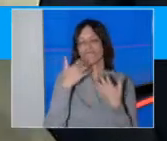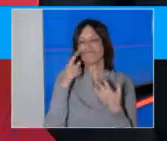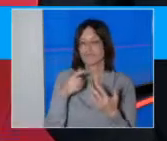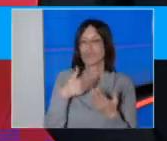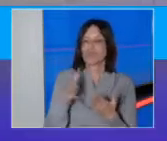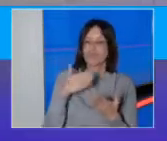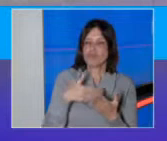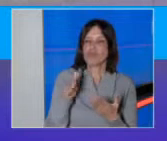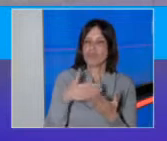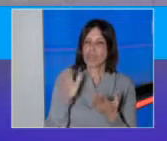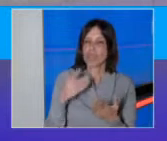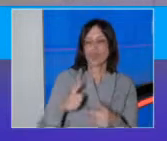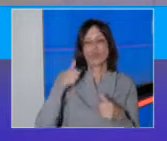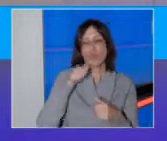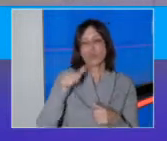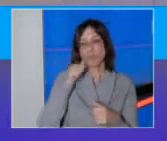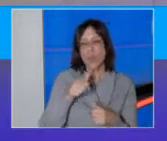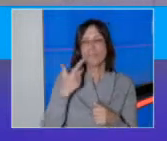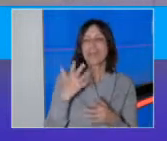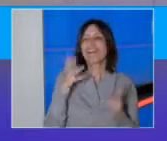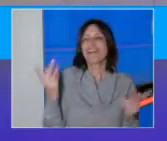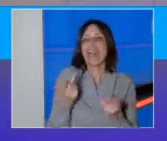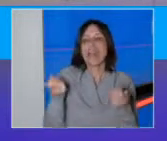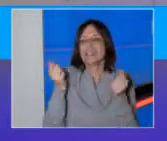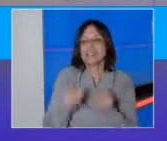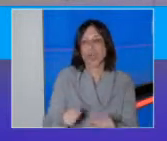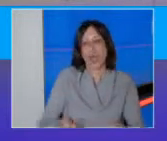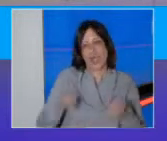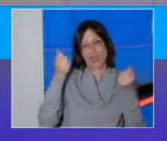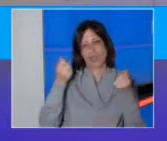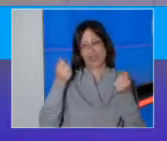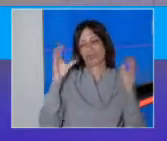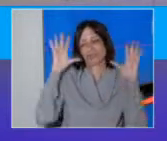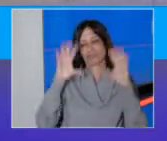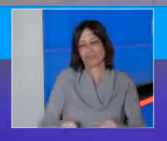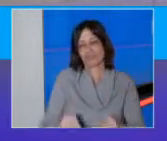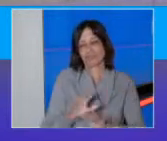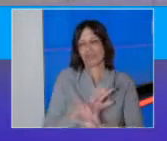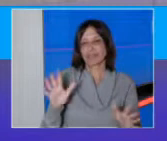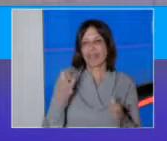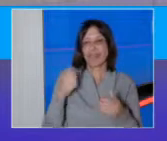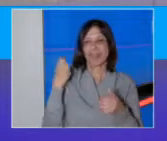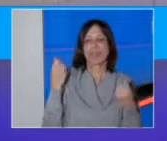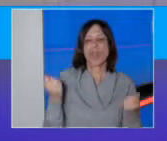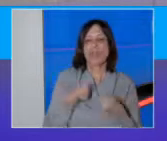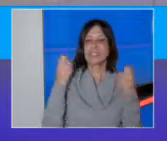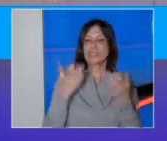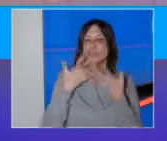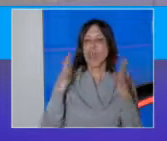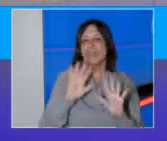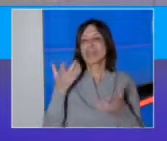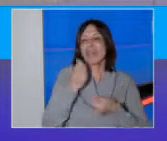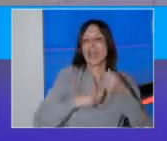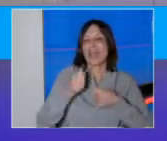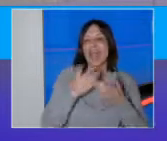תמשיך משבוע לשבוע, מיום ליום. הכי קל זה לסגור את החינוך, פשוט מורידים את השלטר. אין לוביסטים ענקיים, אין כלכלה ענקית